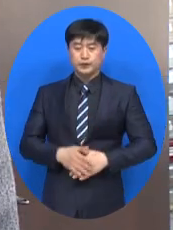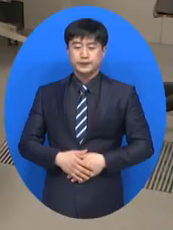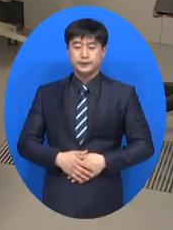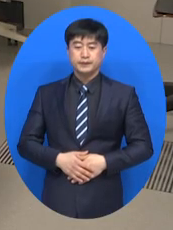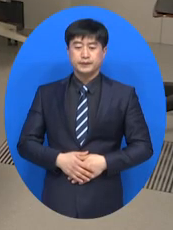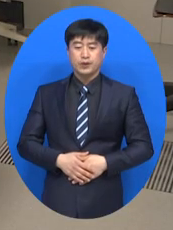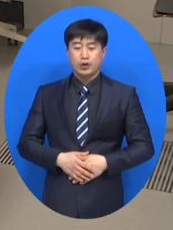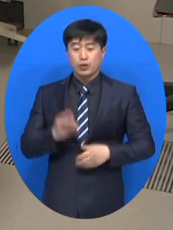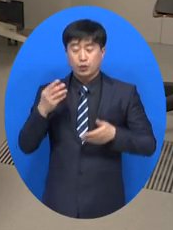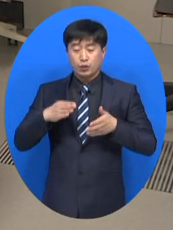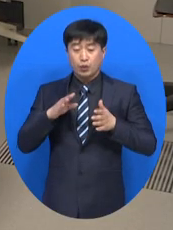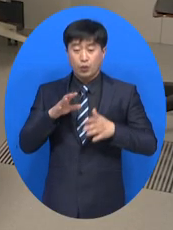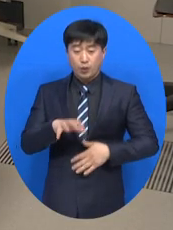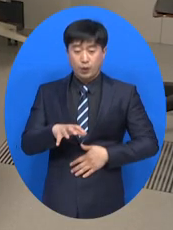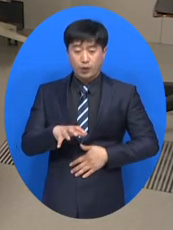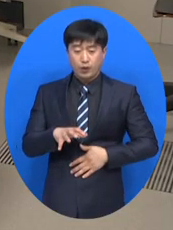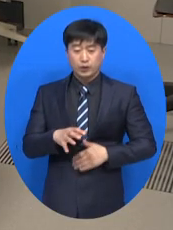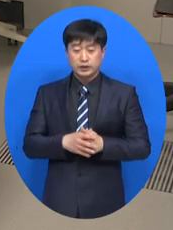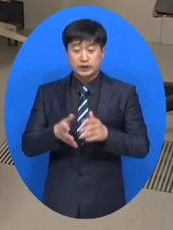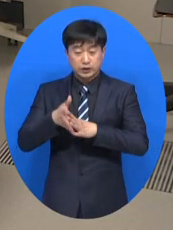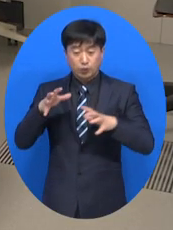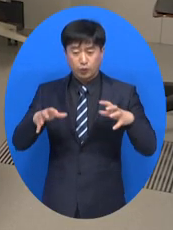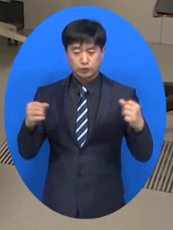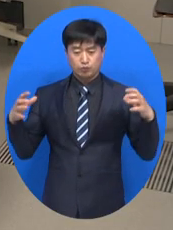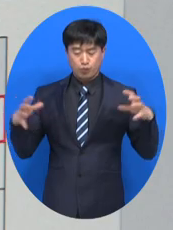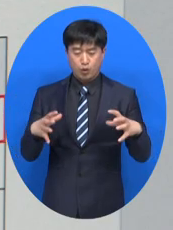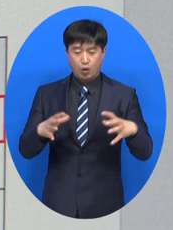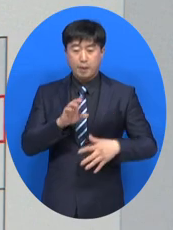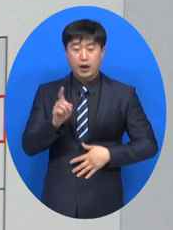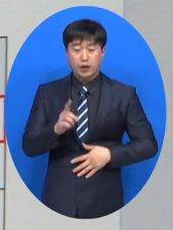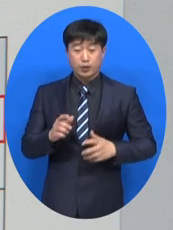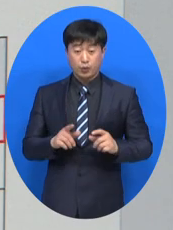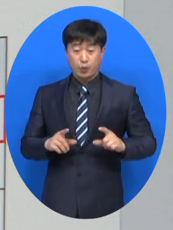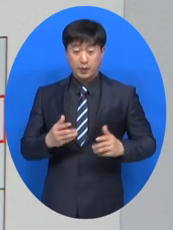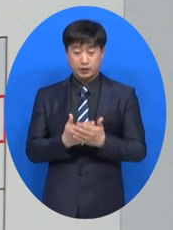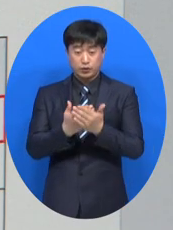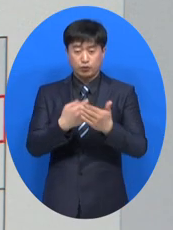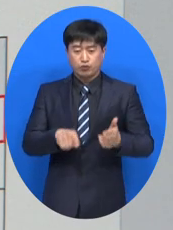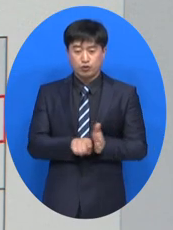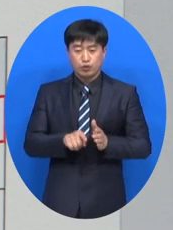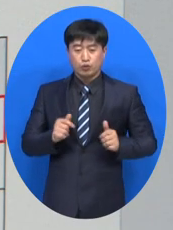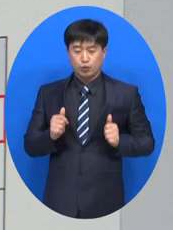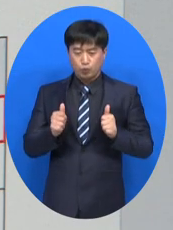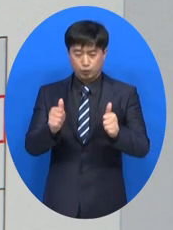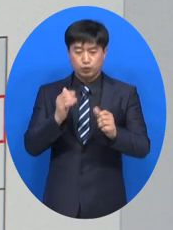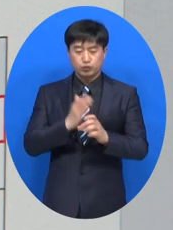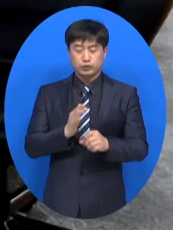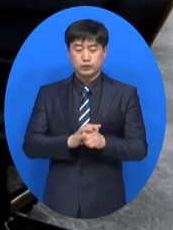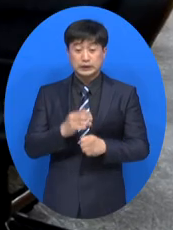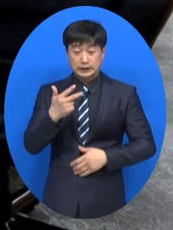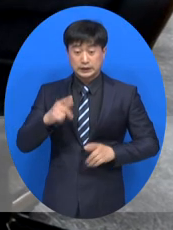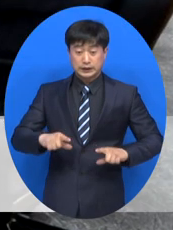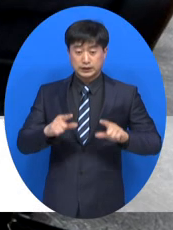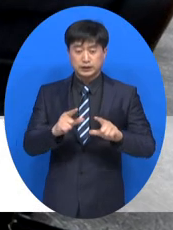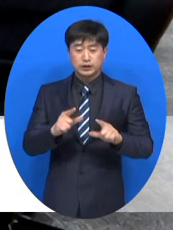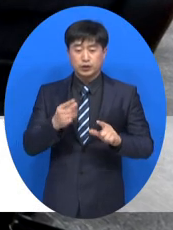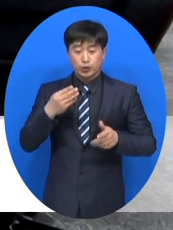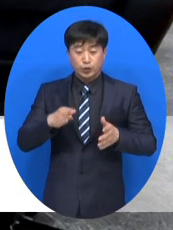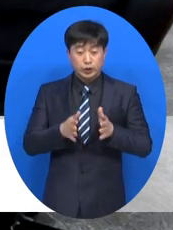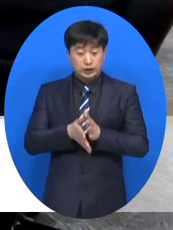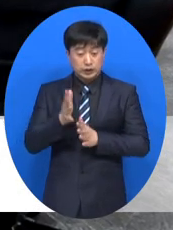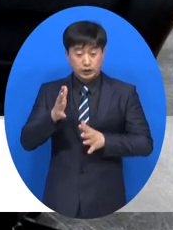있습니다 경기도에선 시군과 힘을 합쳐 바이오 생태계 조성을 위해 애쓰고 있습니다 지난 7일 도시군